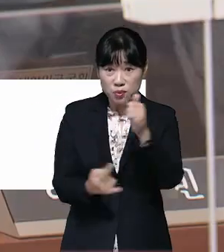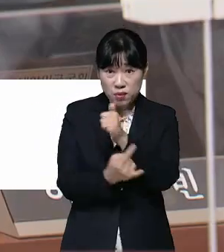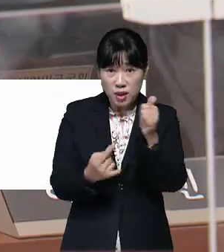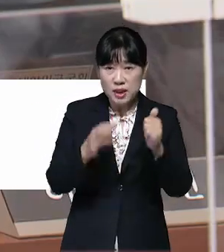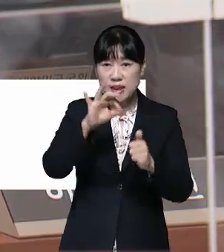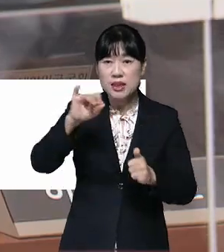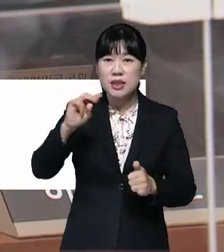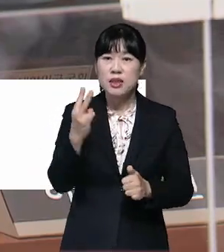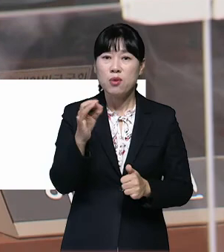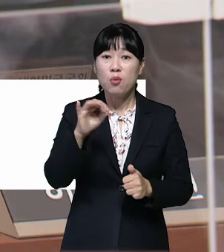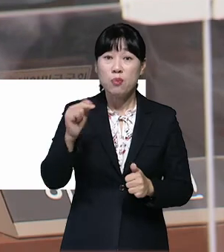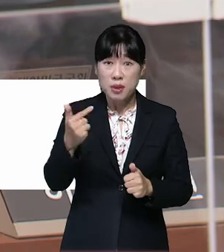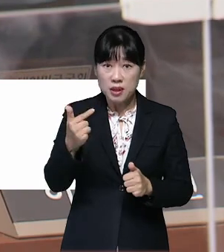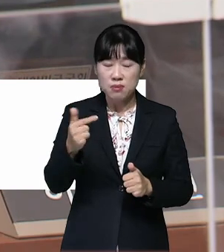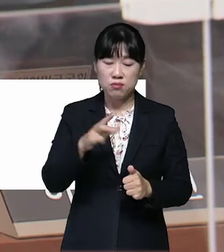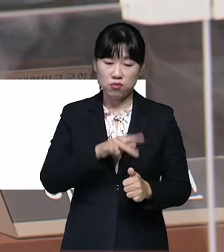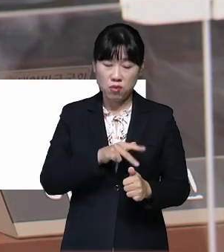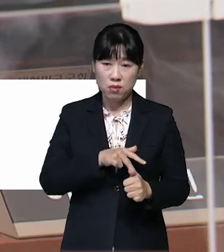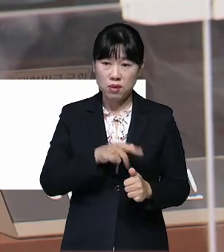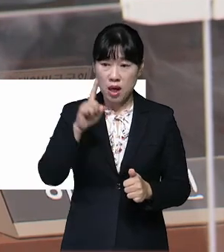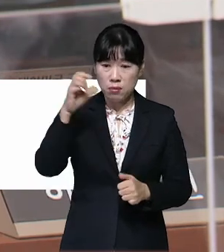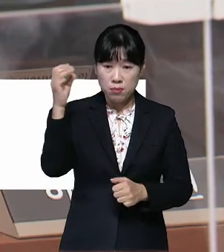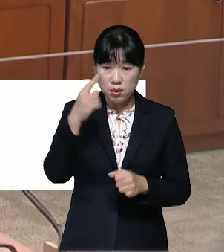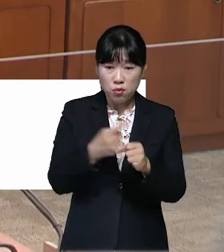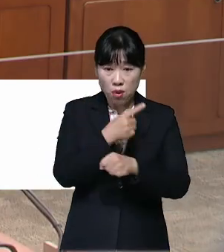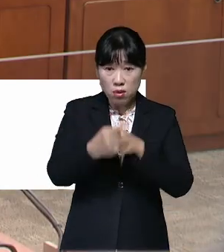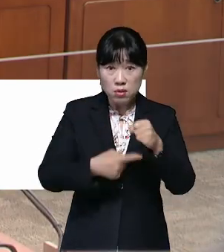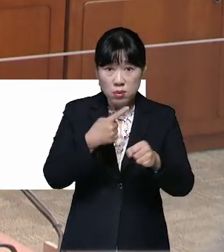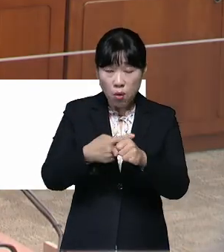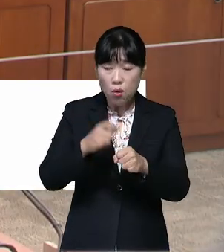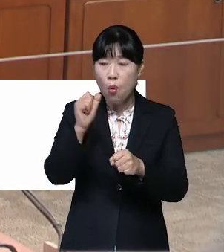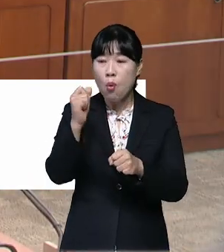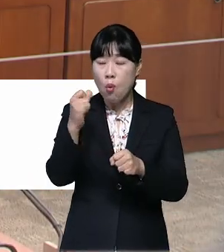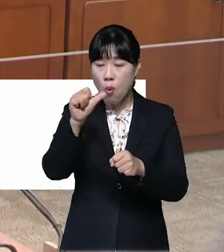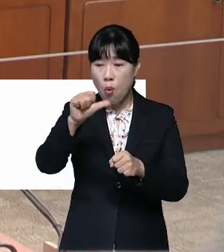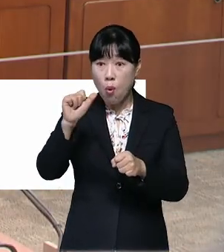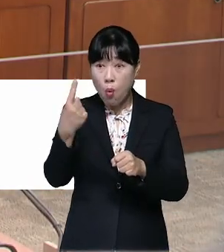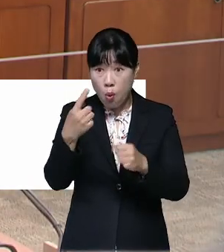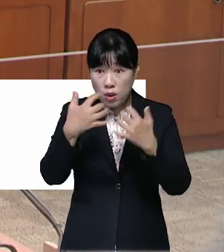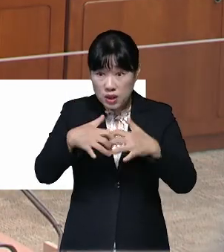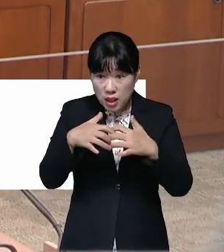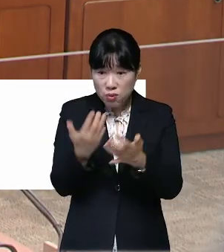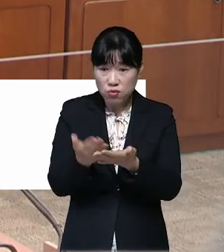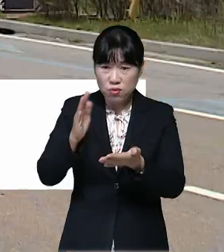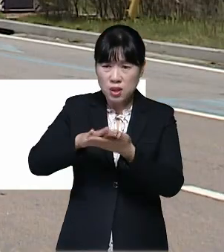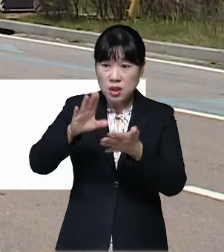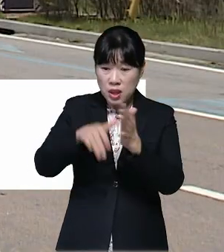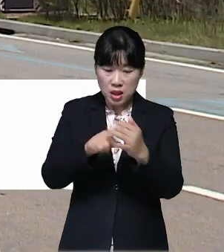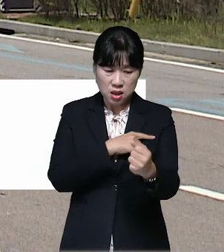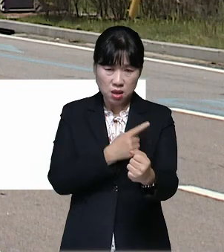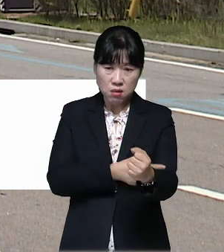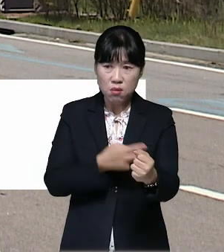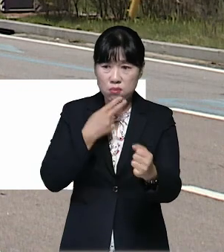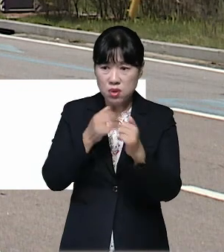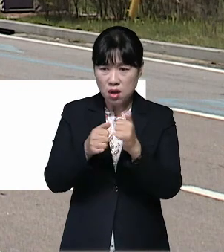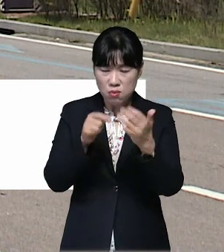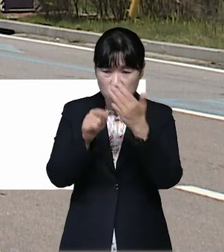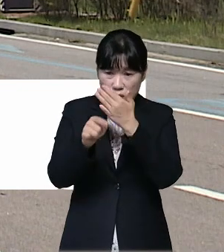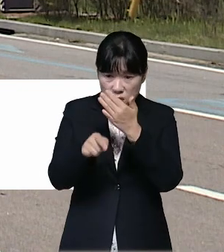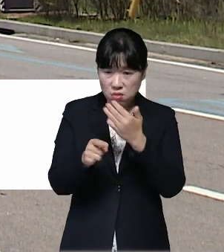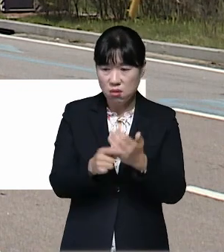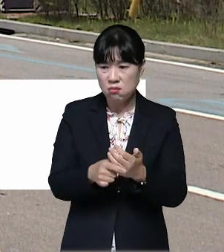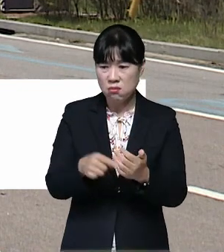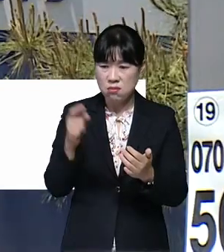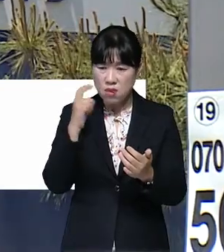과학기술정보방송통신위원회 이용빈 의원은 한빛원전 5호기 정비 과정에서 무자격 용접에 저가 제품 사용, 허위보고 등 거짓말